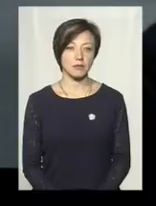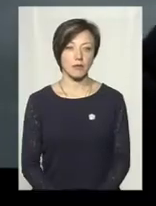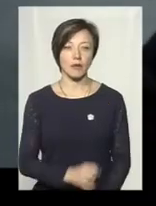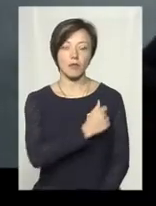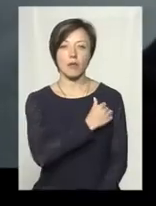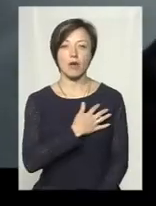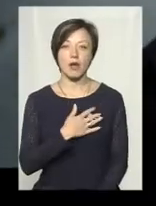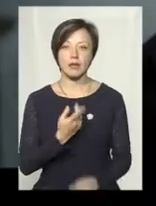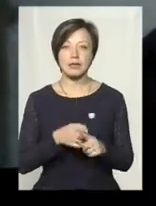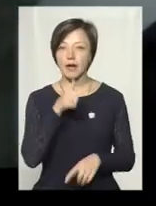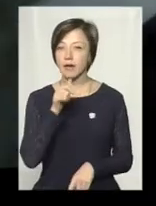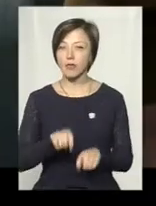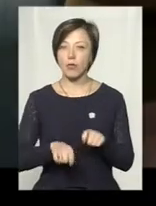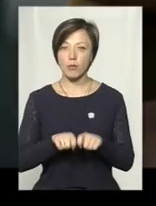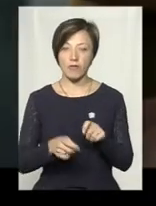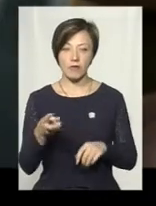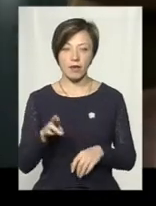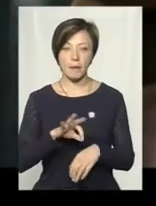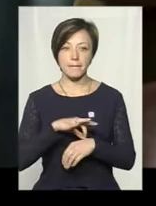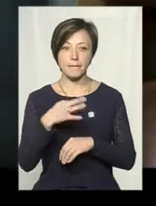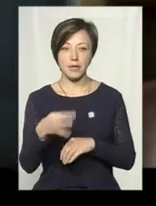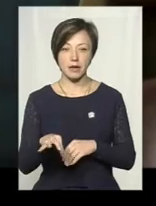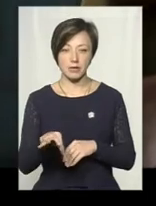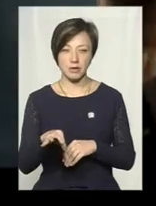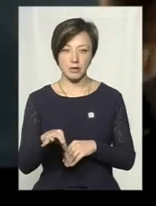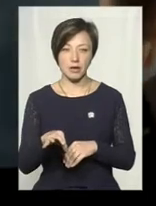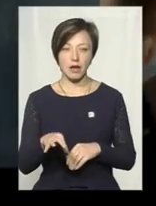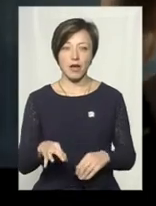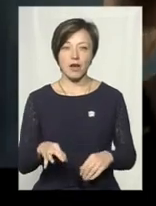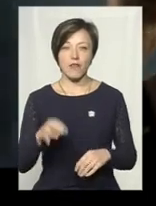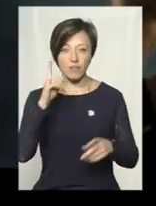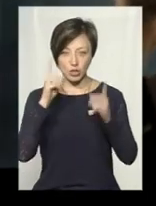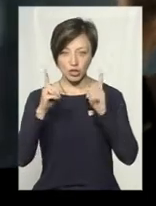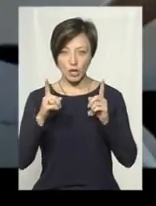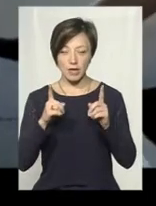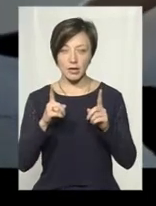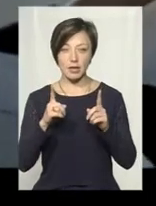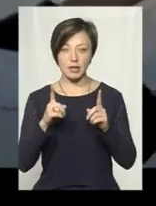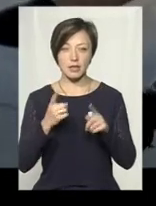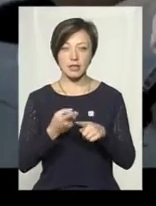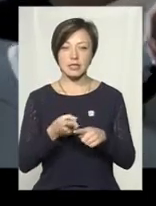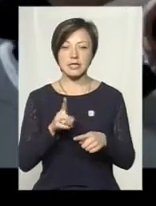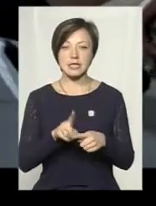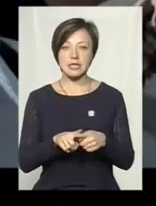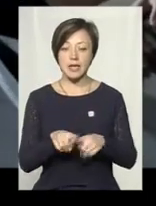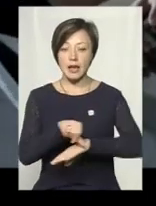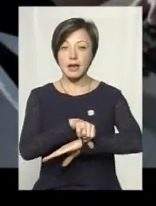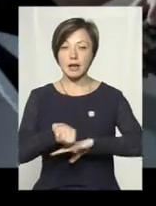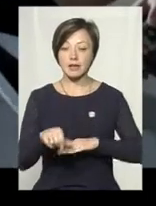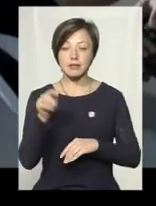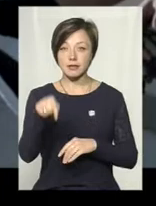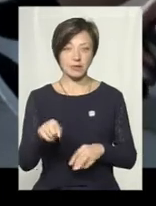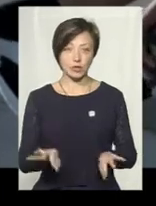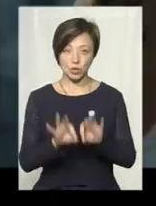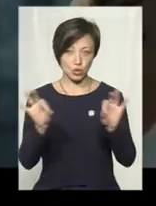Поранення – це випробування. Біль. Відчай – це лінія, за якою, здається,